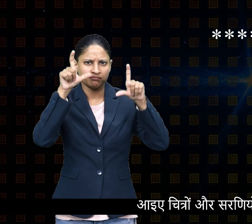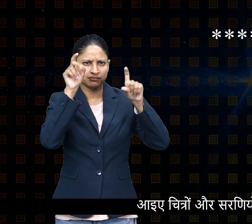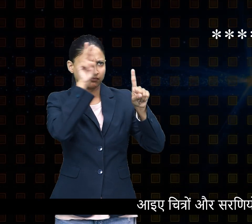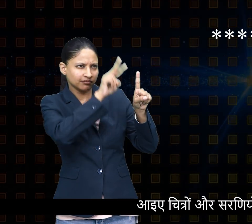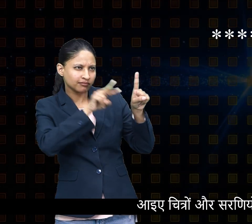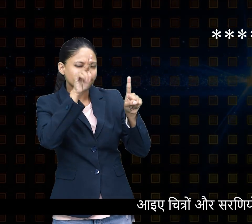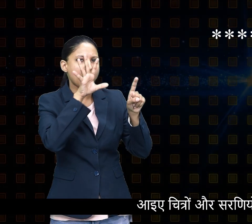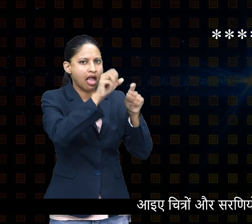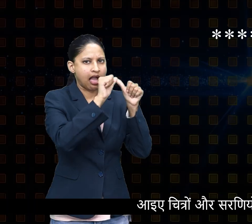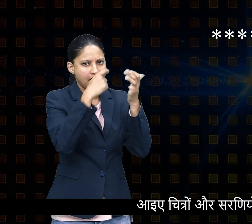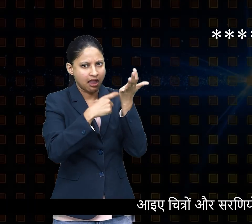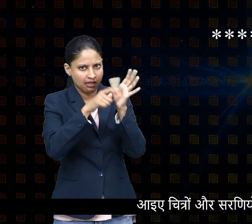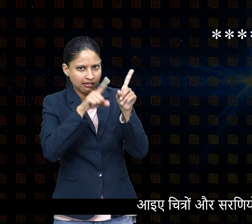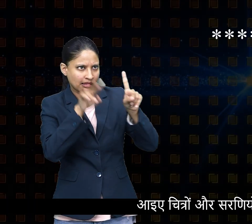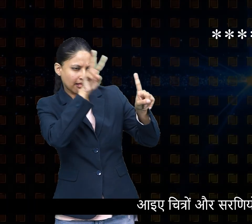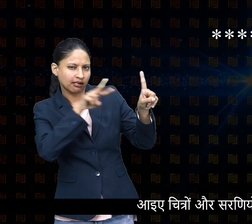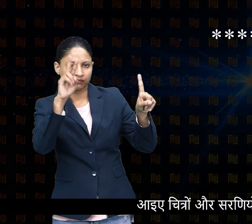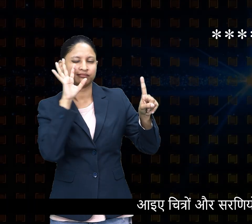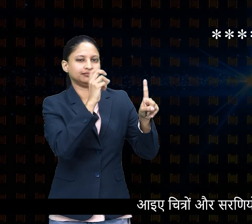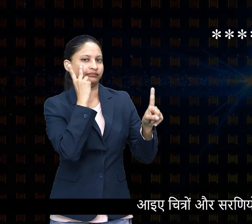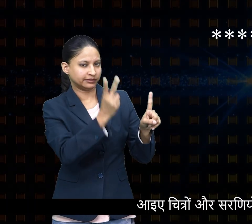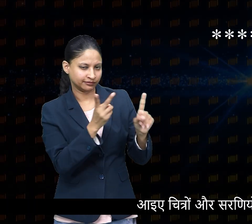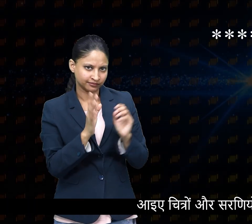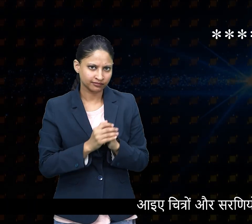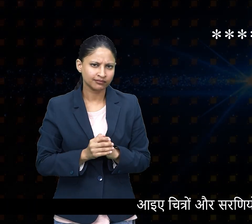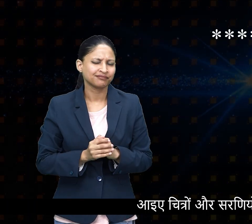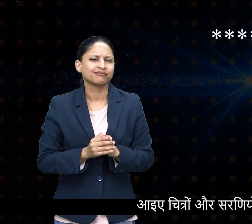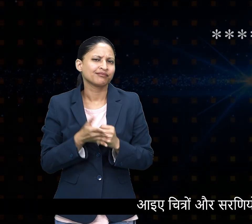आइए चित्रों और सरणियों के साथ भाग देखते हैं।